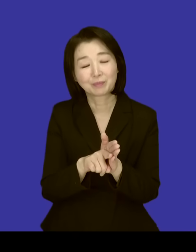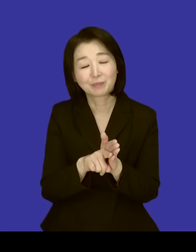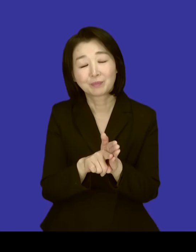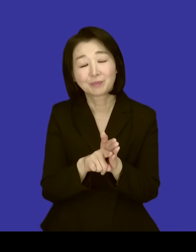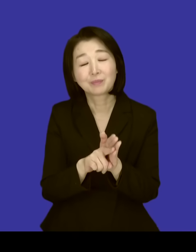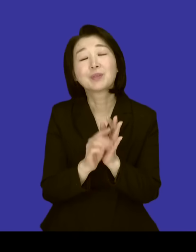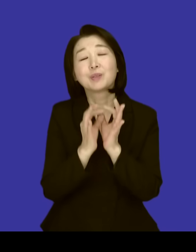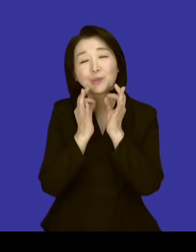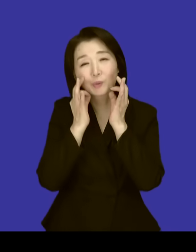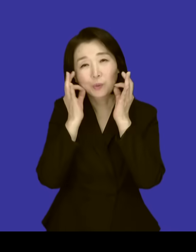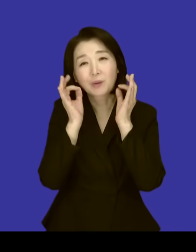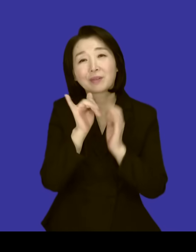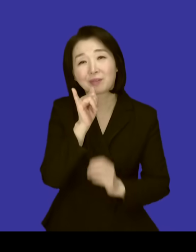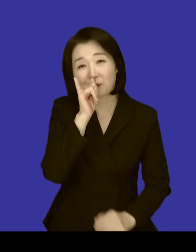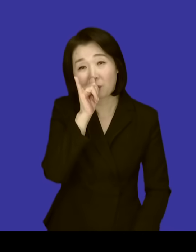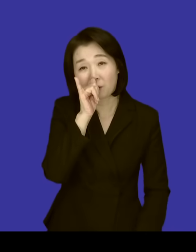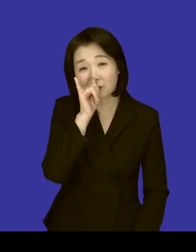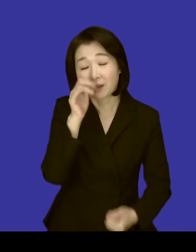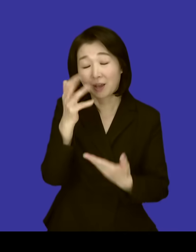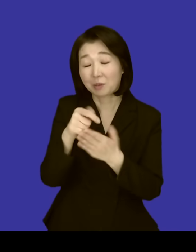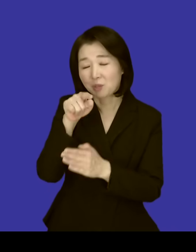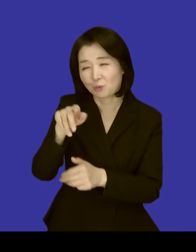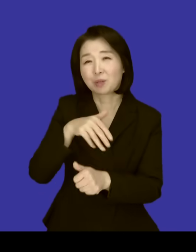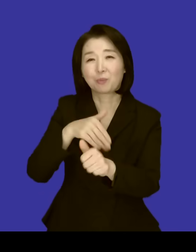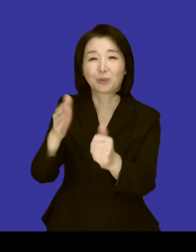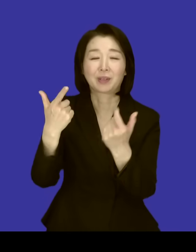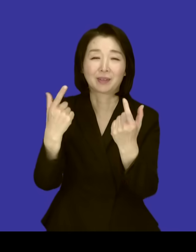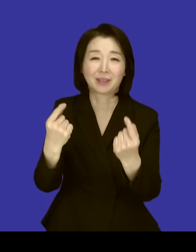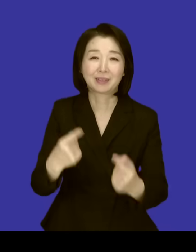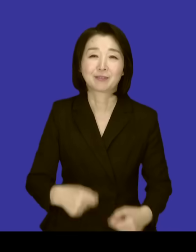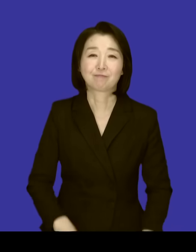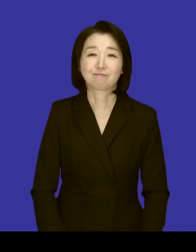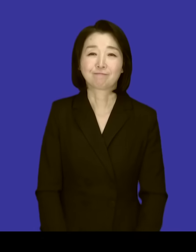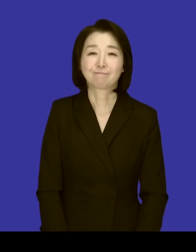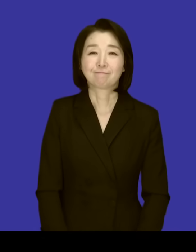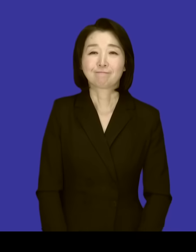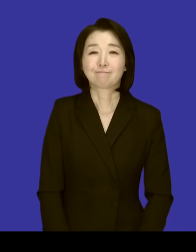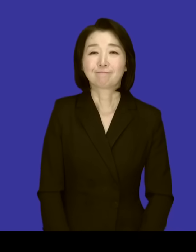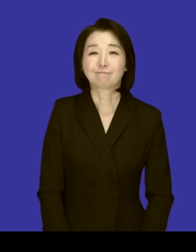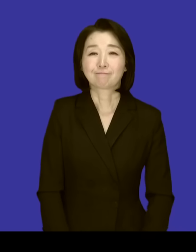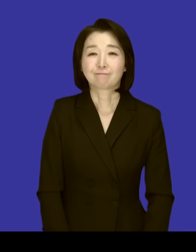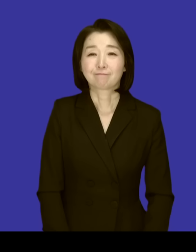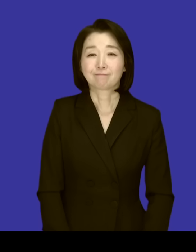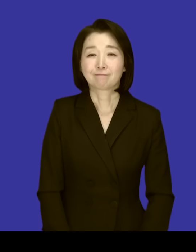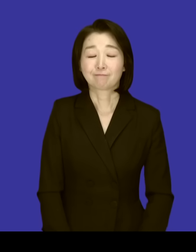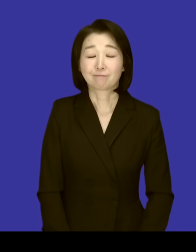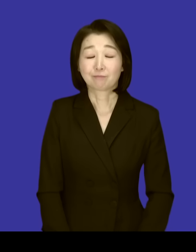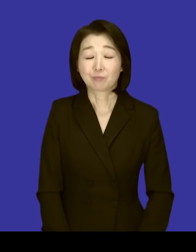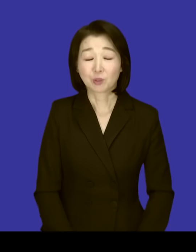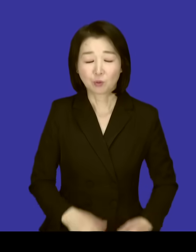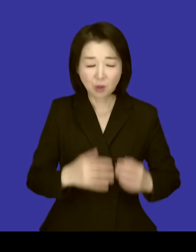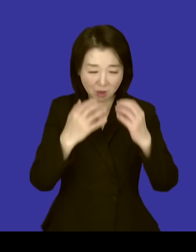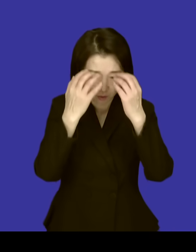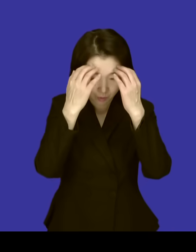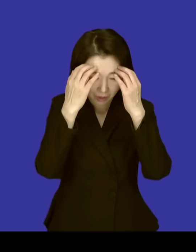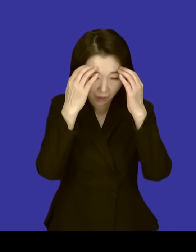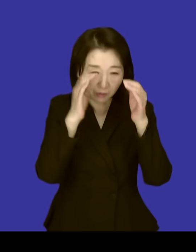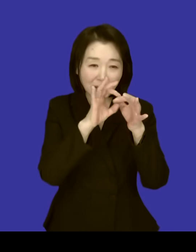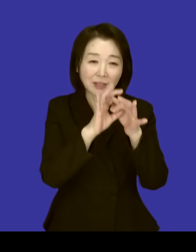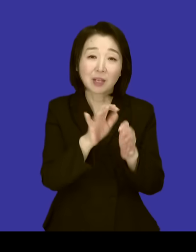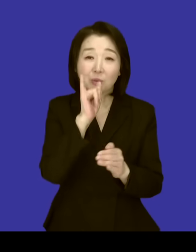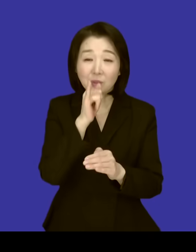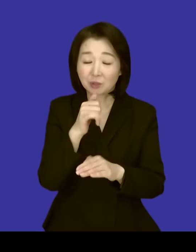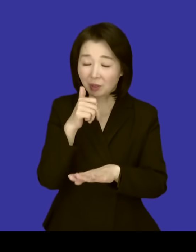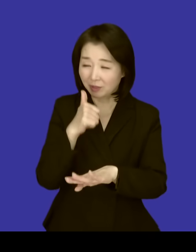그렇게 하는 부분에서 좀 하나님께서 여기서 보내신 게 아닌가 많이 생각합니다. 마지막으로 오프닝에 연이은 고난이었지만 지나고